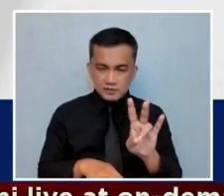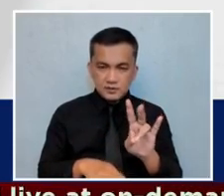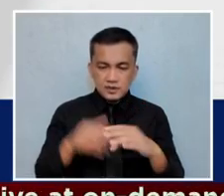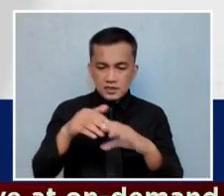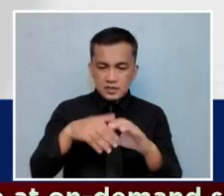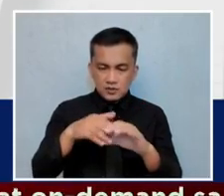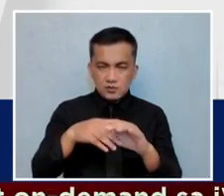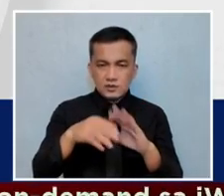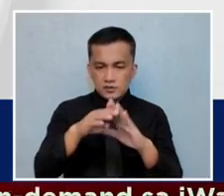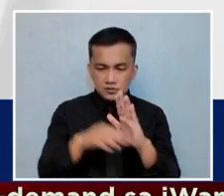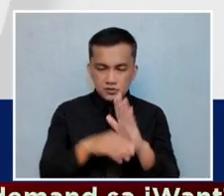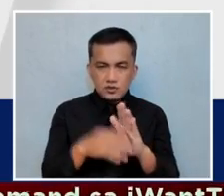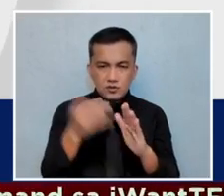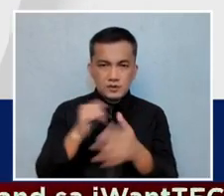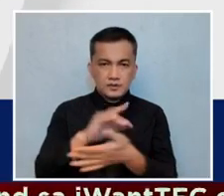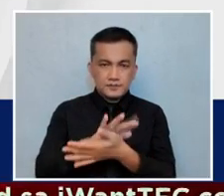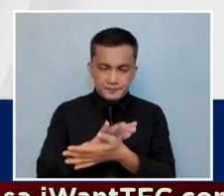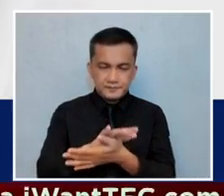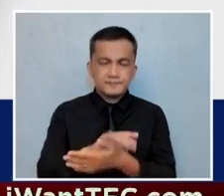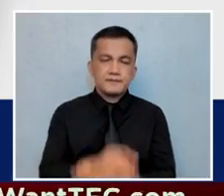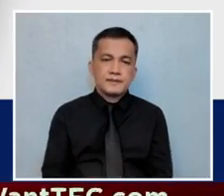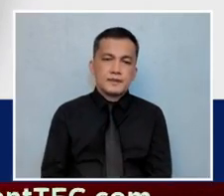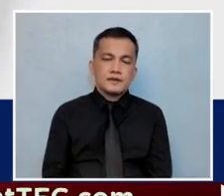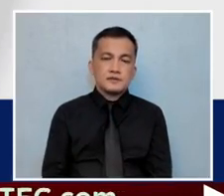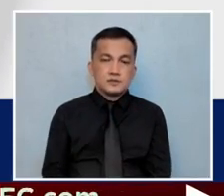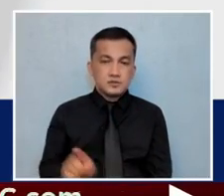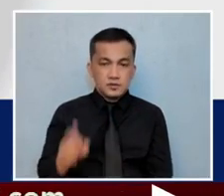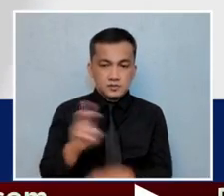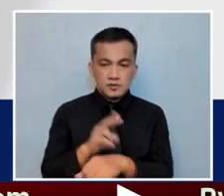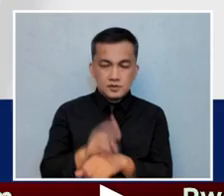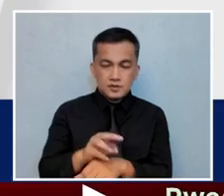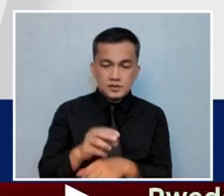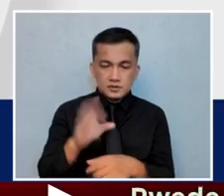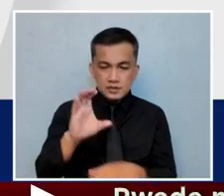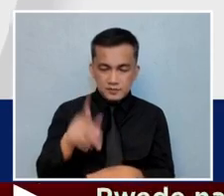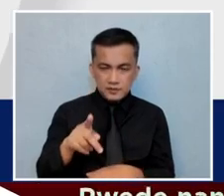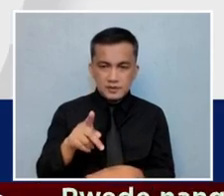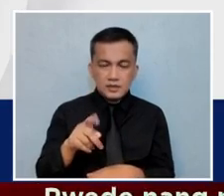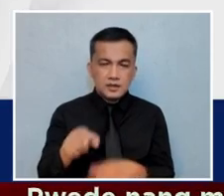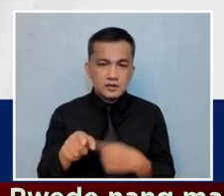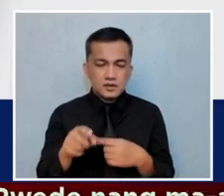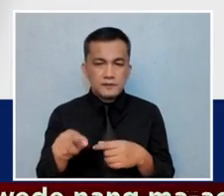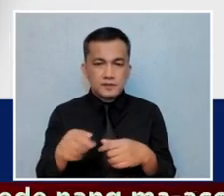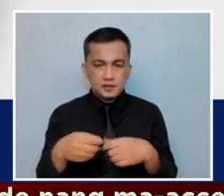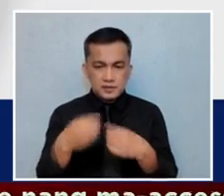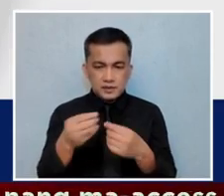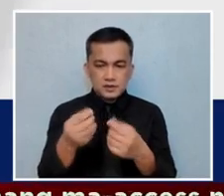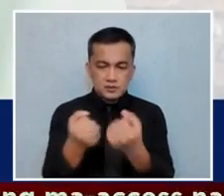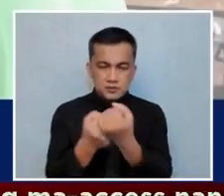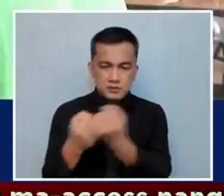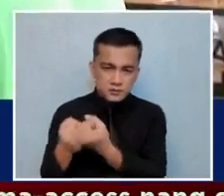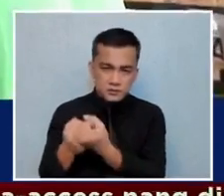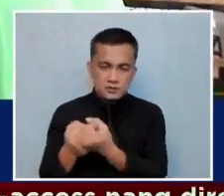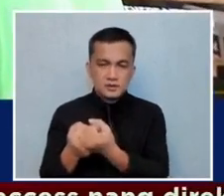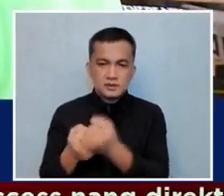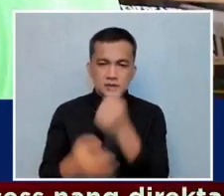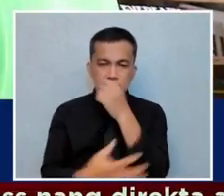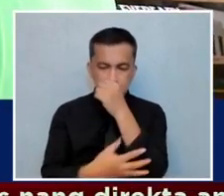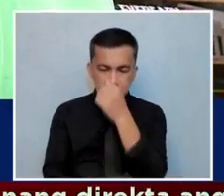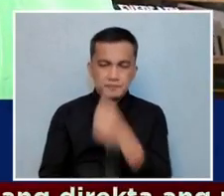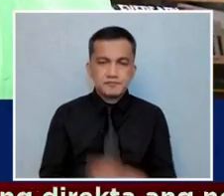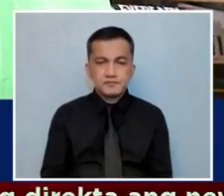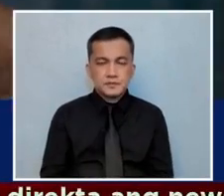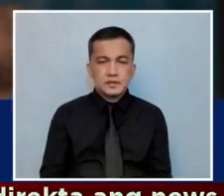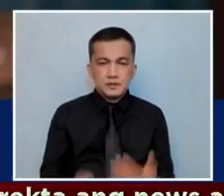regulasyon dahil sa COVID-19 pandemic para magamit ang mobile phone at fintech sa pagbigay ng ayuda sa mga mahihirap. Mas madali